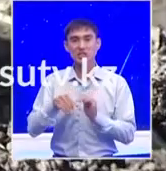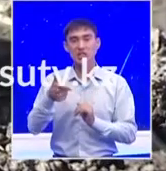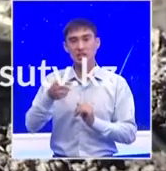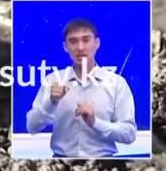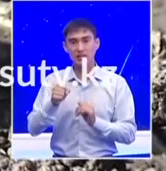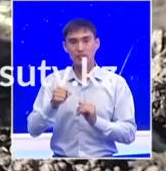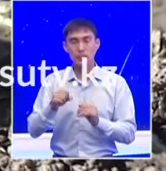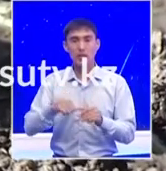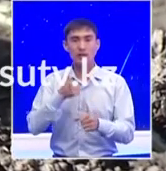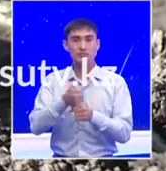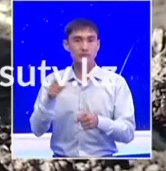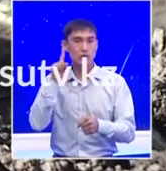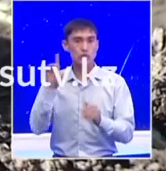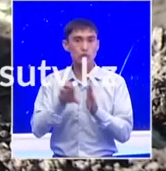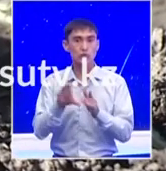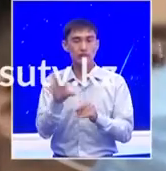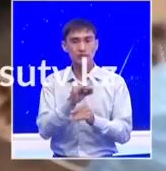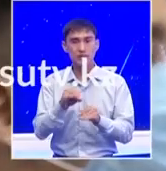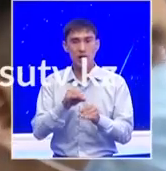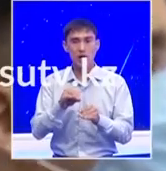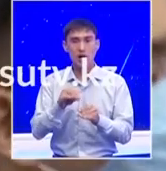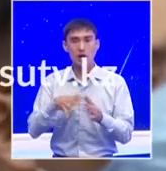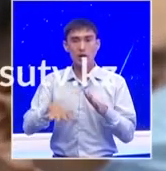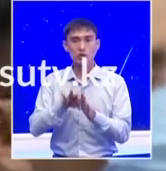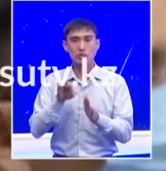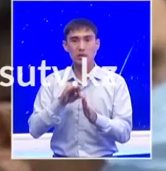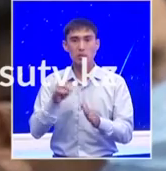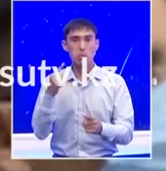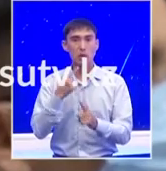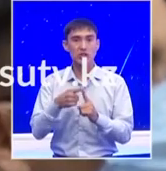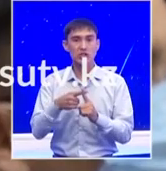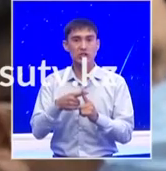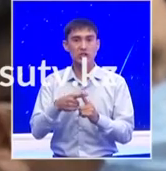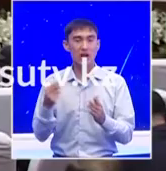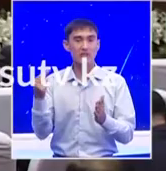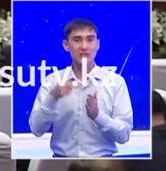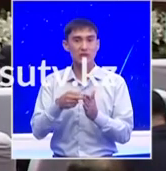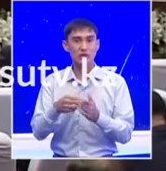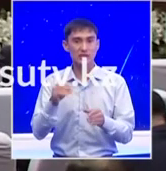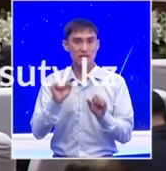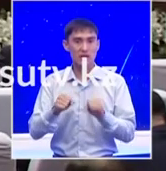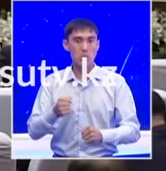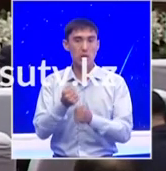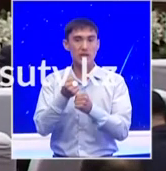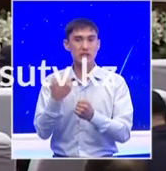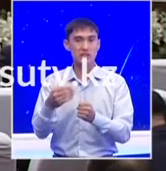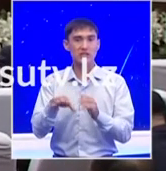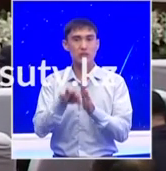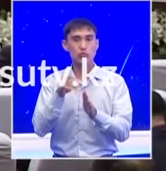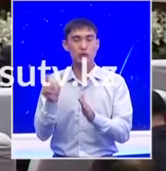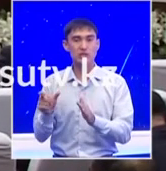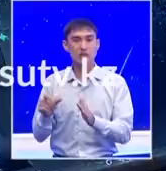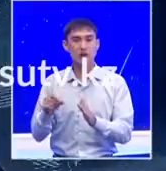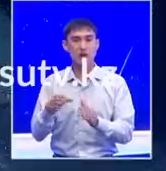главы региона, народные избранники дали положительную оценку работе исполнительной власти и заверили в поддержке со стороны депутатского